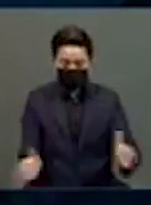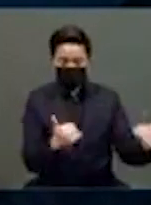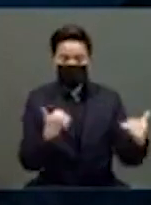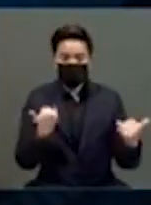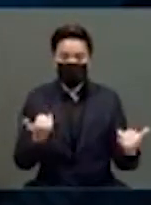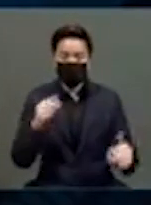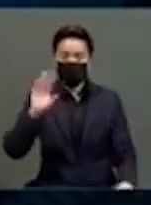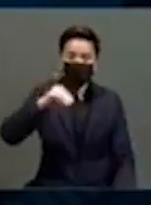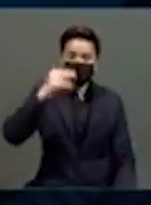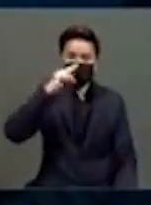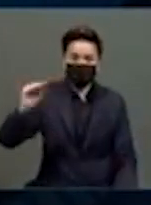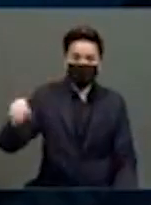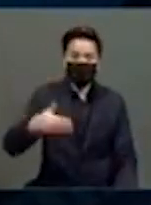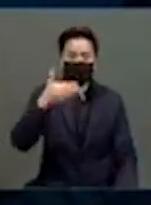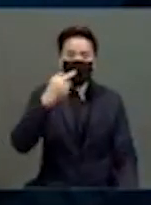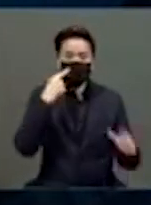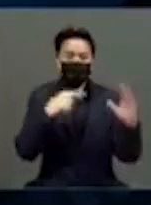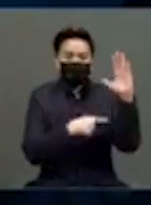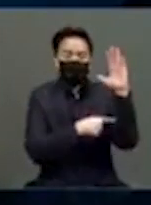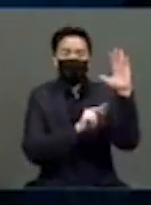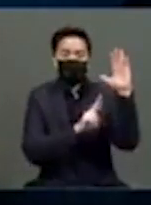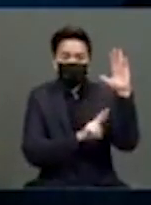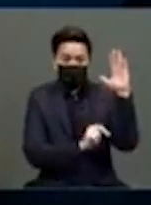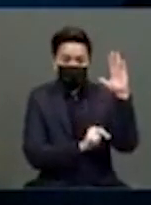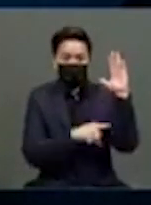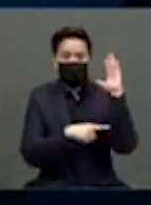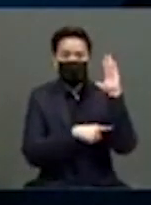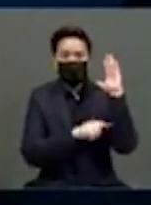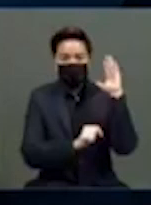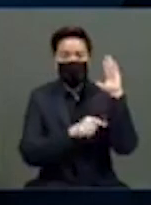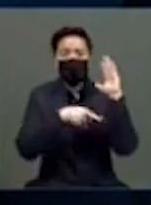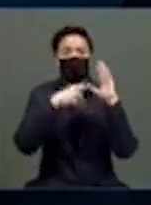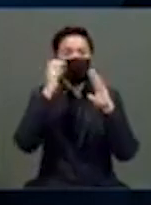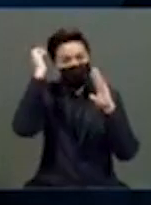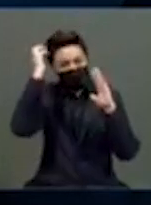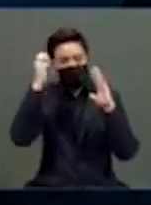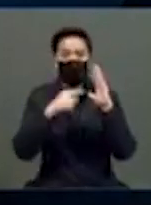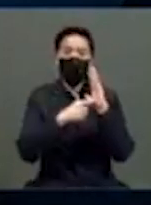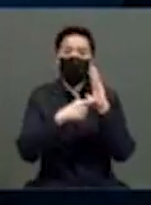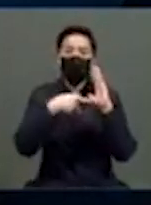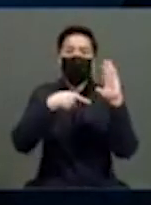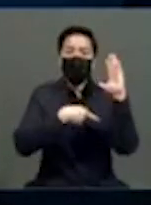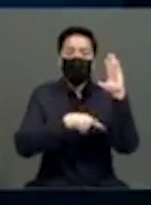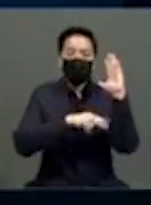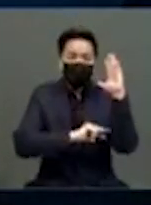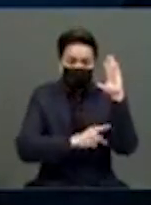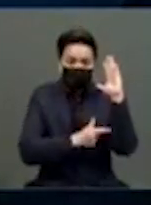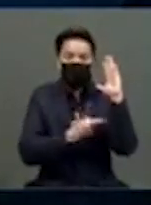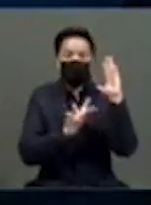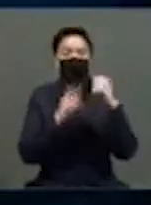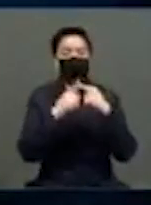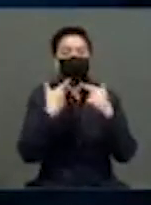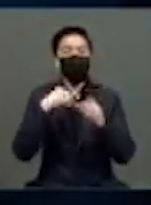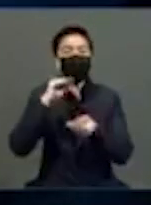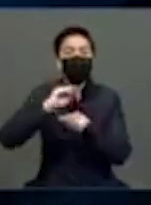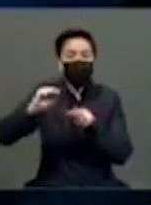แผ่นนึงนะครับเป็นระนองตรังสระบุรีพังงาตากกำแพงเพชรและฉะเชิงเทรามี